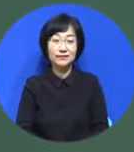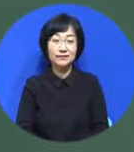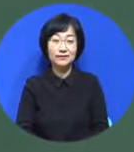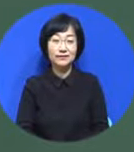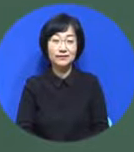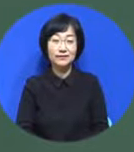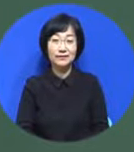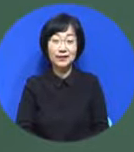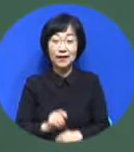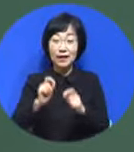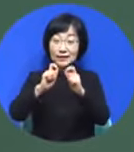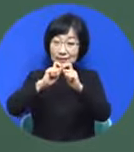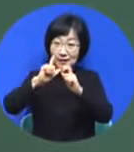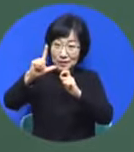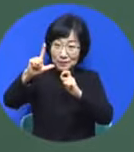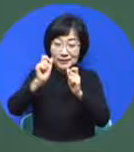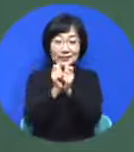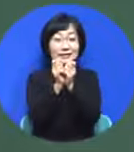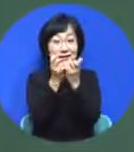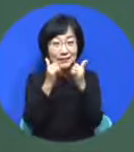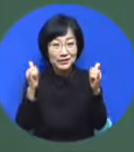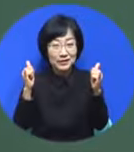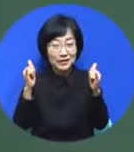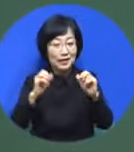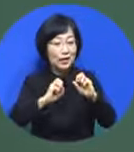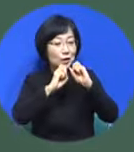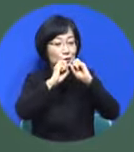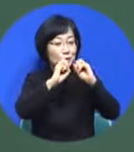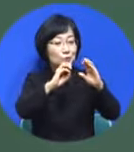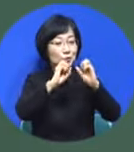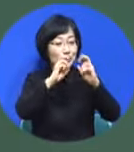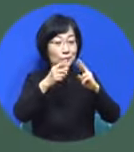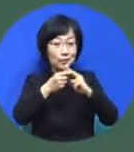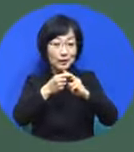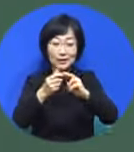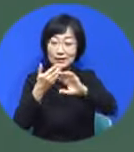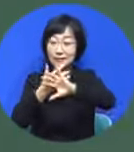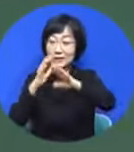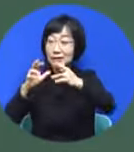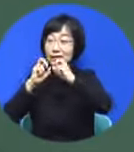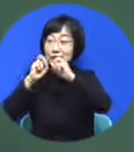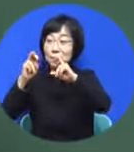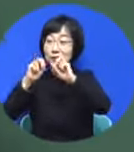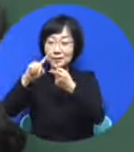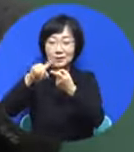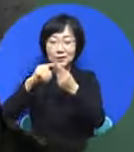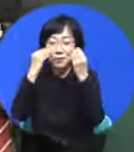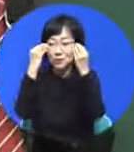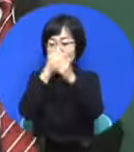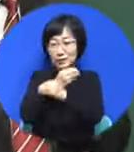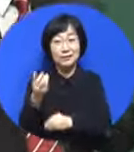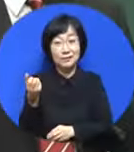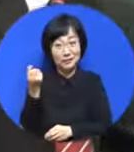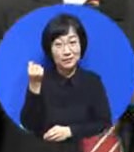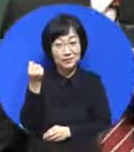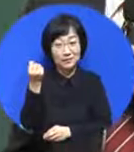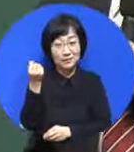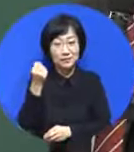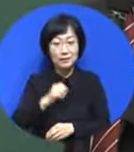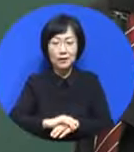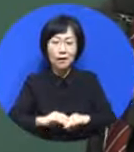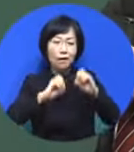이 전도와 선교에 대한 오해를 한 겁니다. Many people have misunderstood the meaning of evangelism and missions.